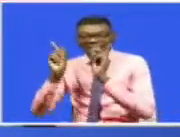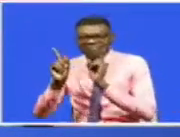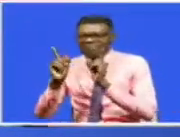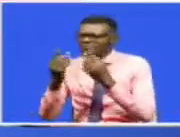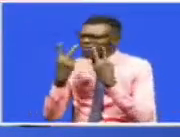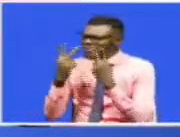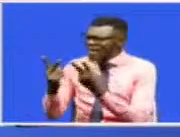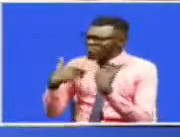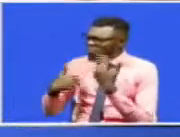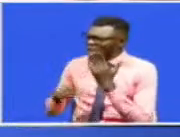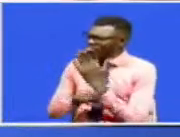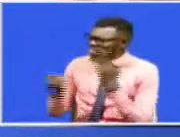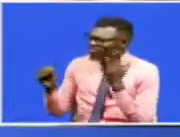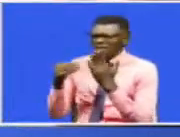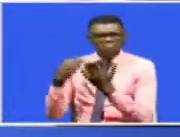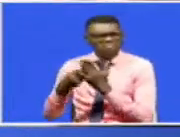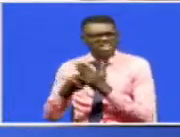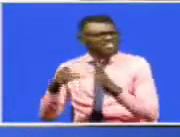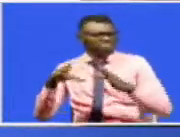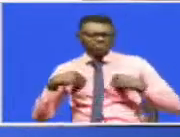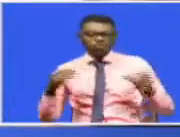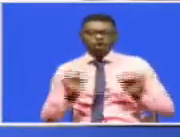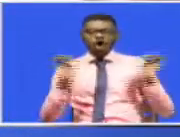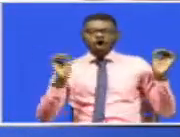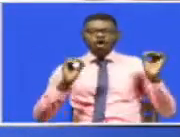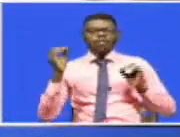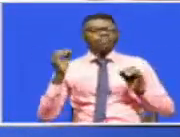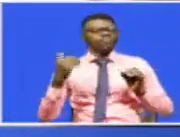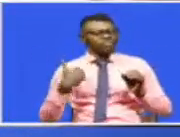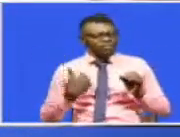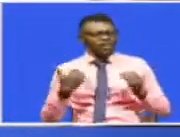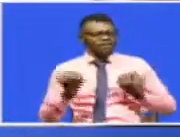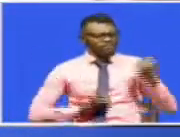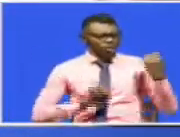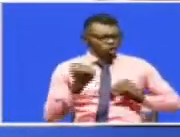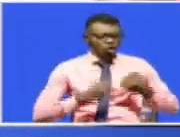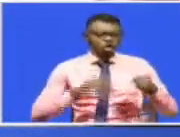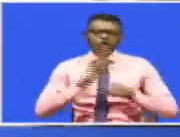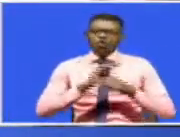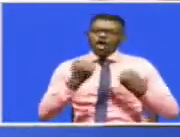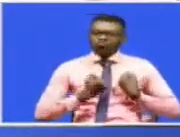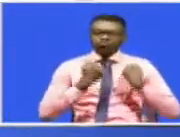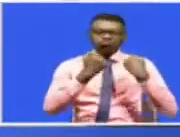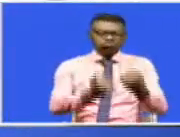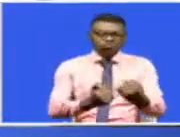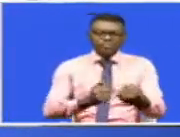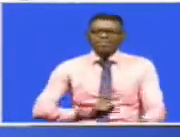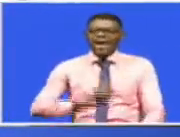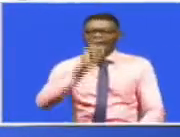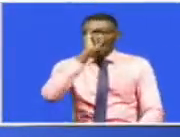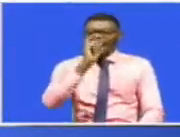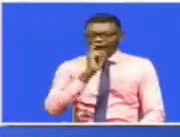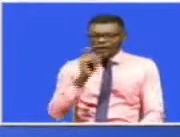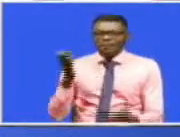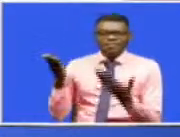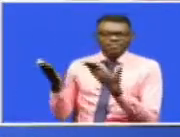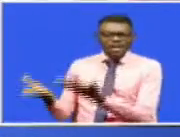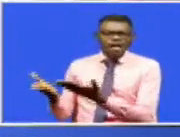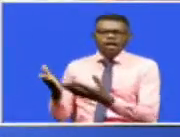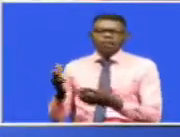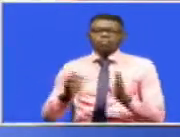of public funds. Mimi nikachukua gari nikampeleka pale Aga Khan hii ya Mlolongo branch. Baadaye